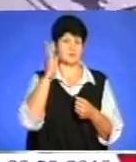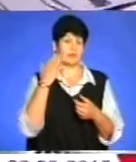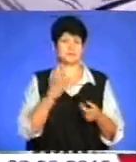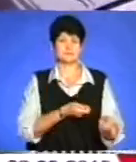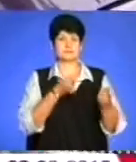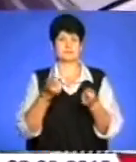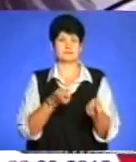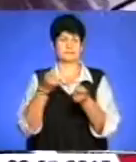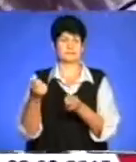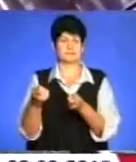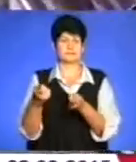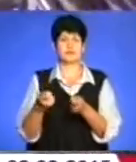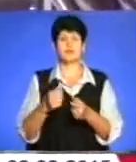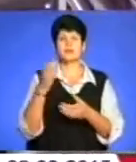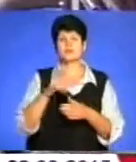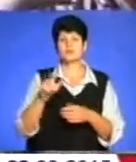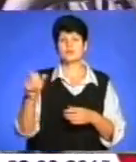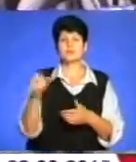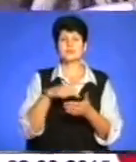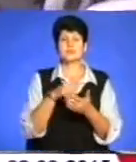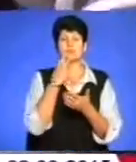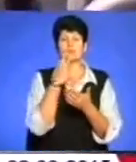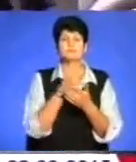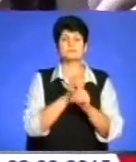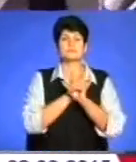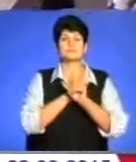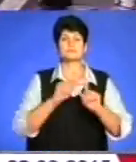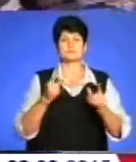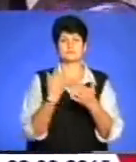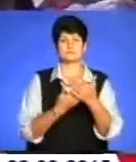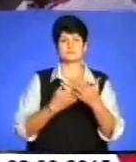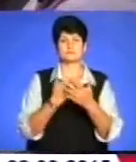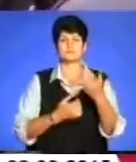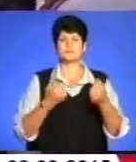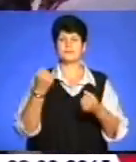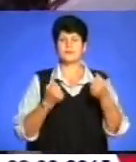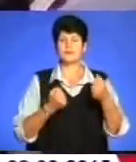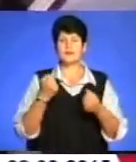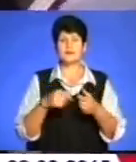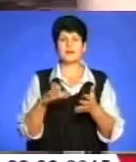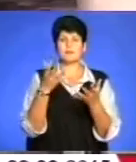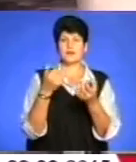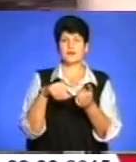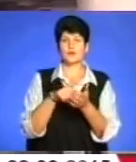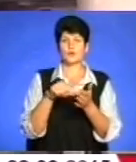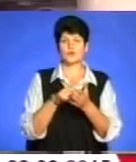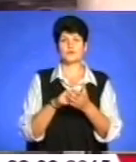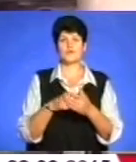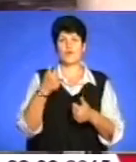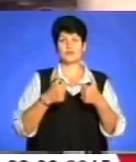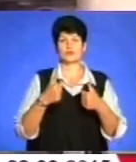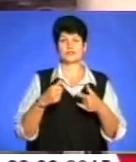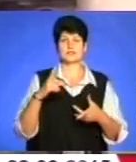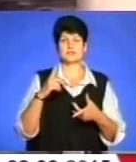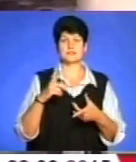місце. Жителі міста побачили унікальні взірці авто, зробили на згадку світлину та взяли участь у конкурсі ретро-костюмів. В